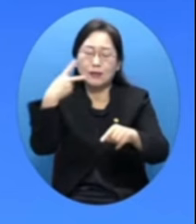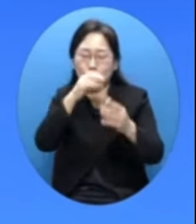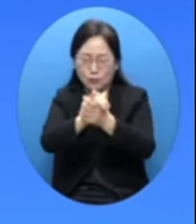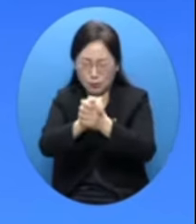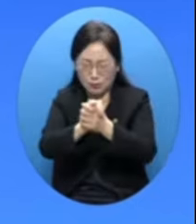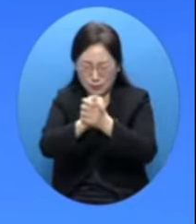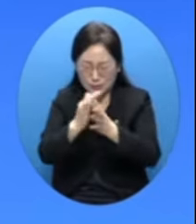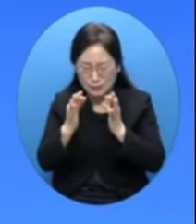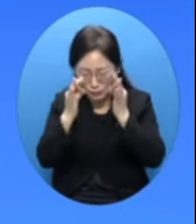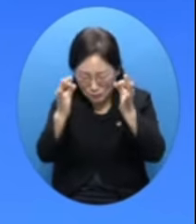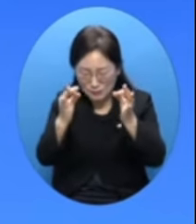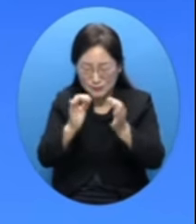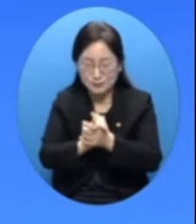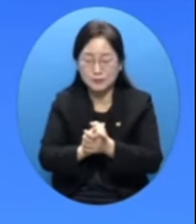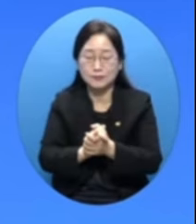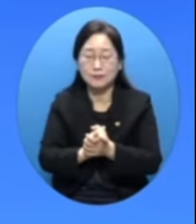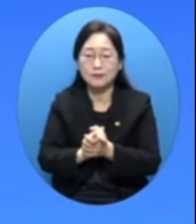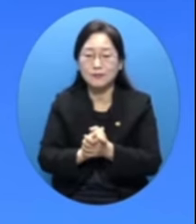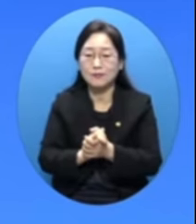기도했습니다. 그런데 그가